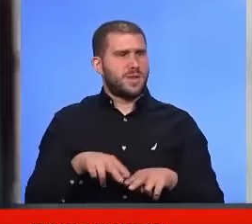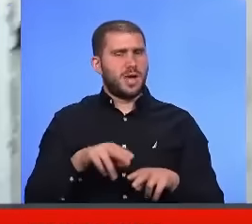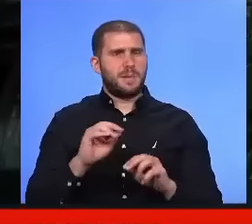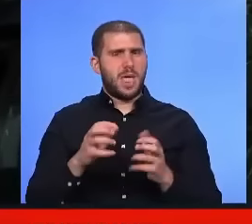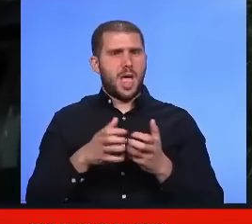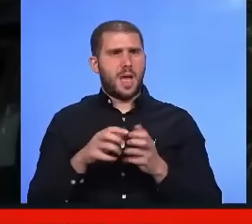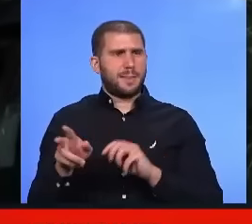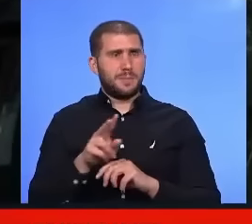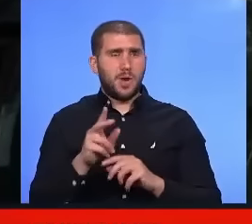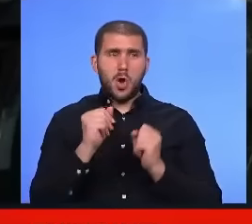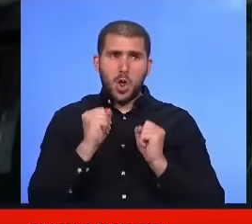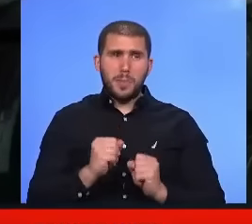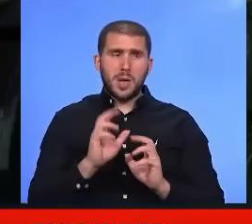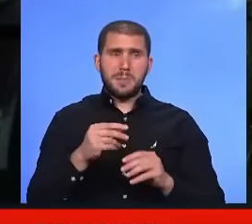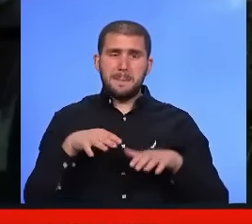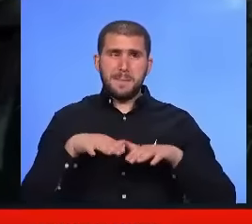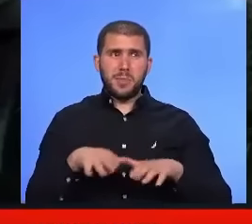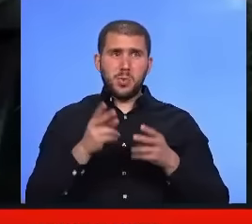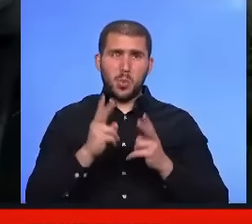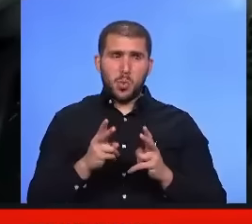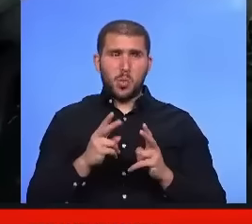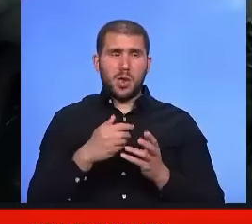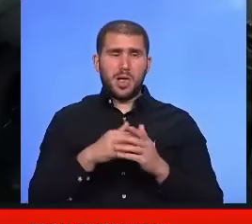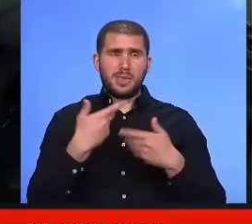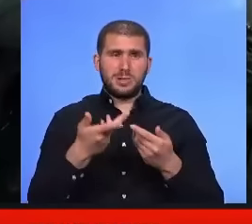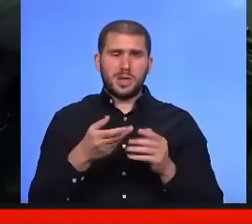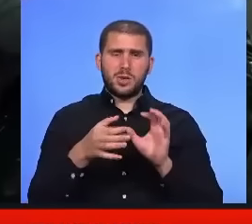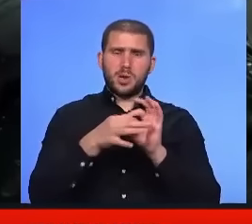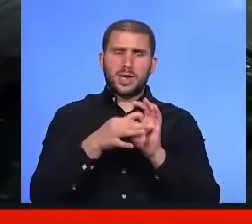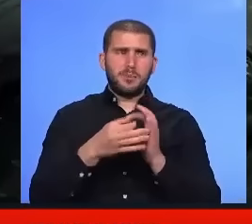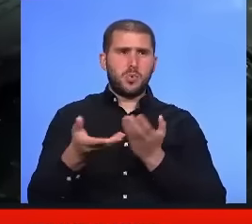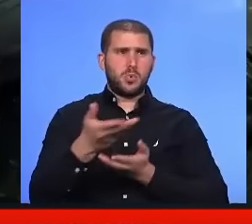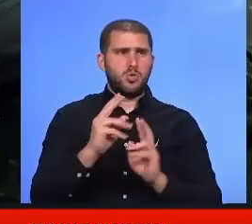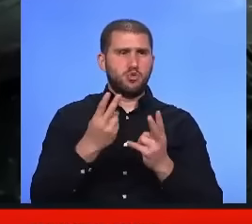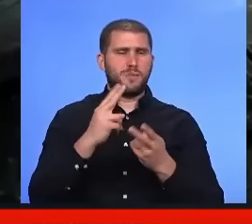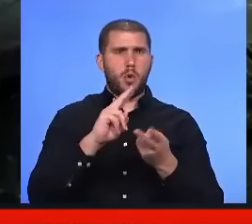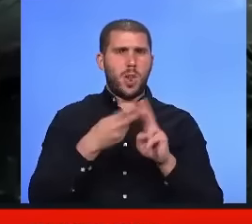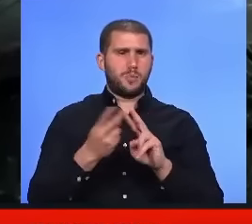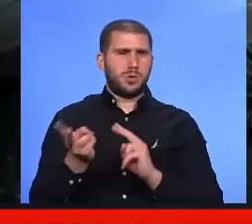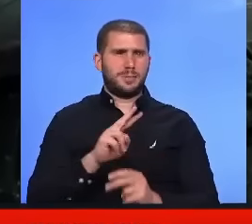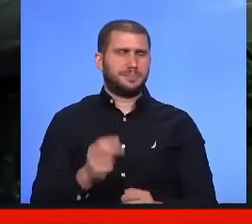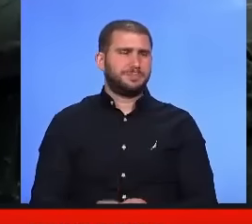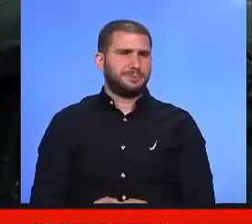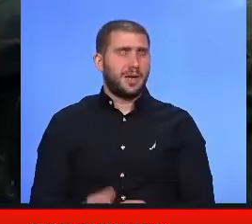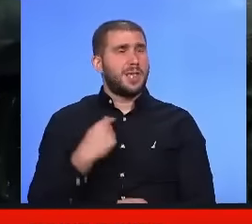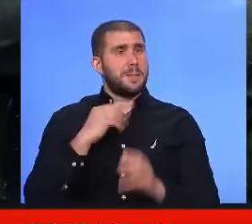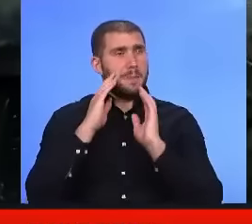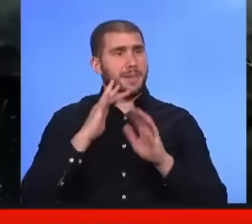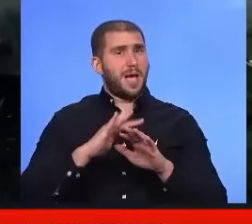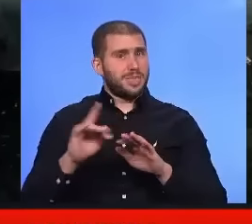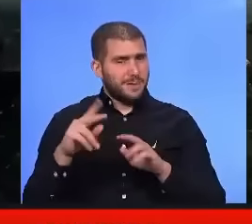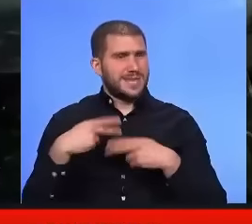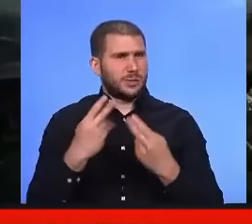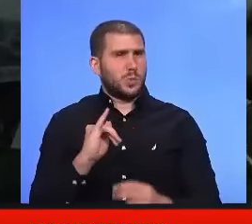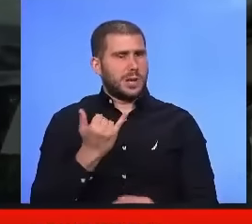העמים, ספק רב אם המתפרות יוכלו עוד לספק חוט מגשר בין שני העולמות. אני מאמין שהענף רובו יחזור, כי